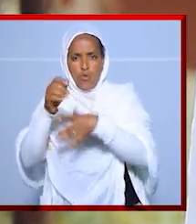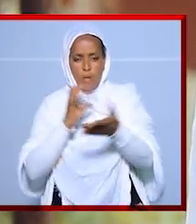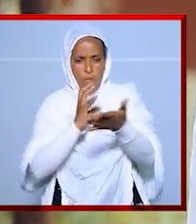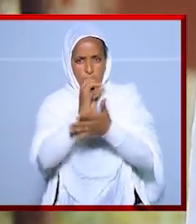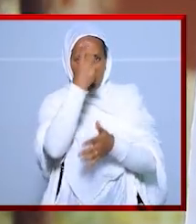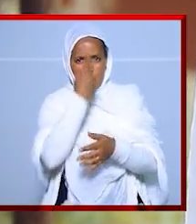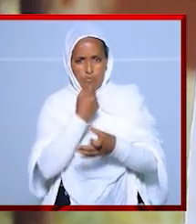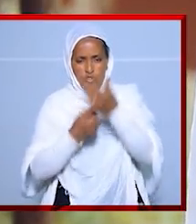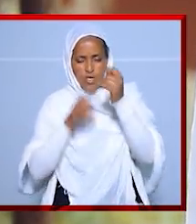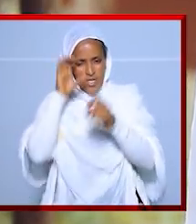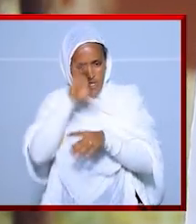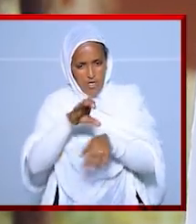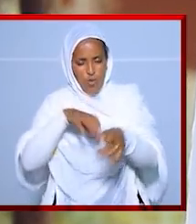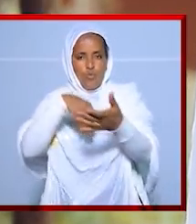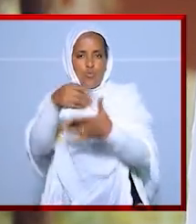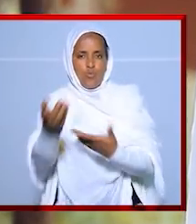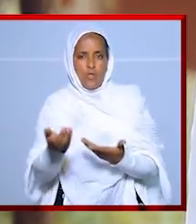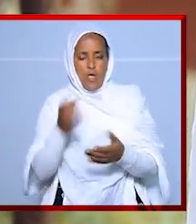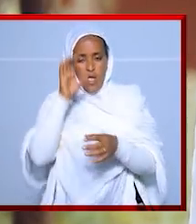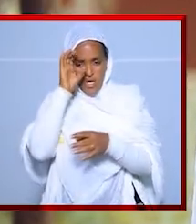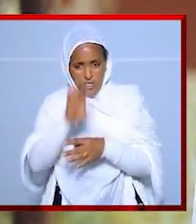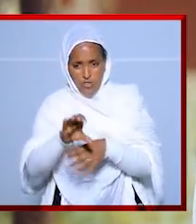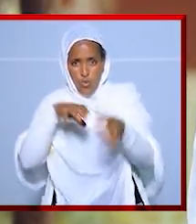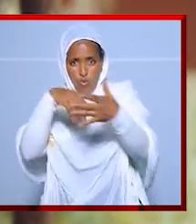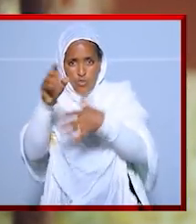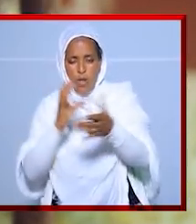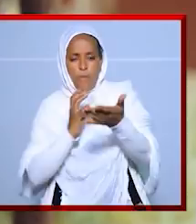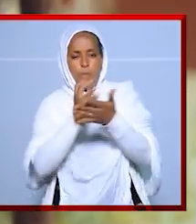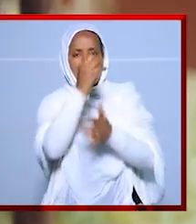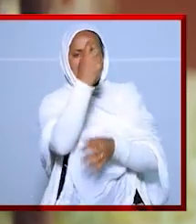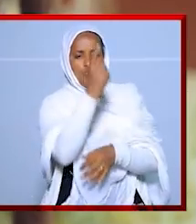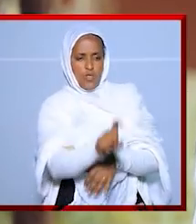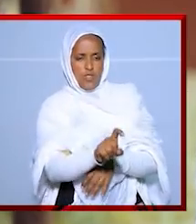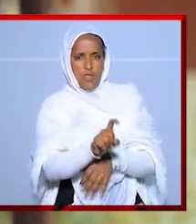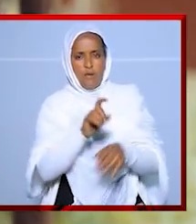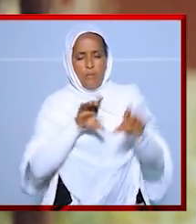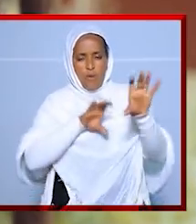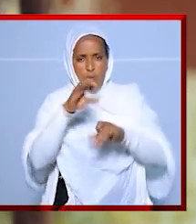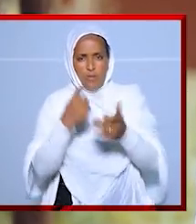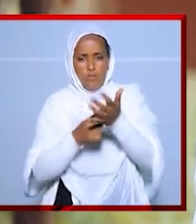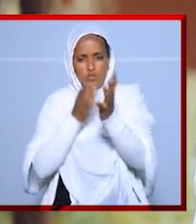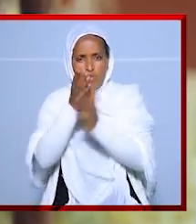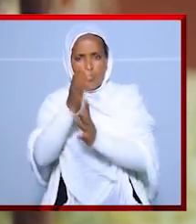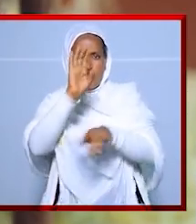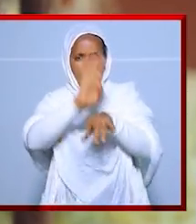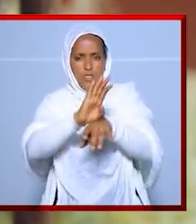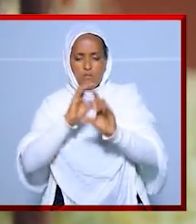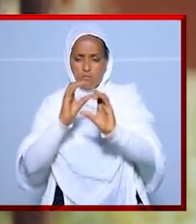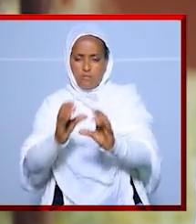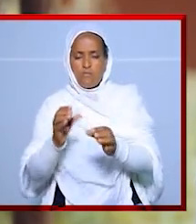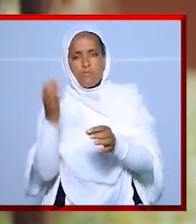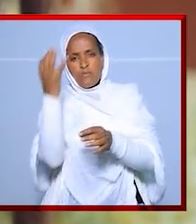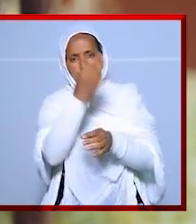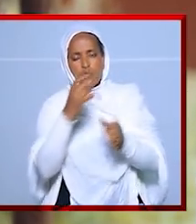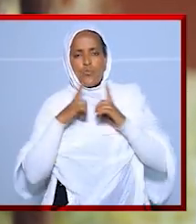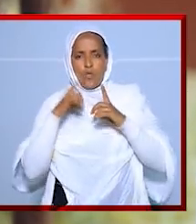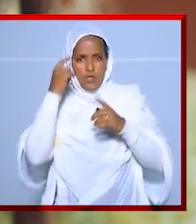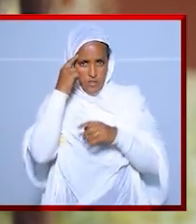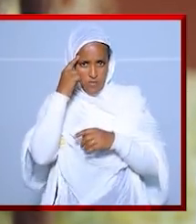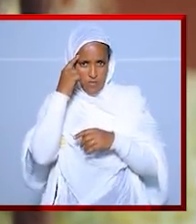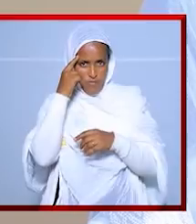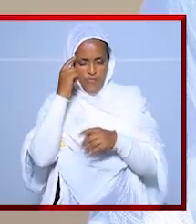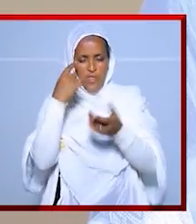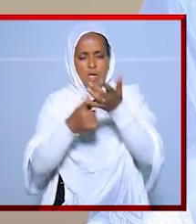እንዲወጣ መብቱን መጠየቅ ብቻ ያዘው ግዴታውን እንዲወጣ ግዴታውን እየተወጣ መብቱን እንዲጠይቅ በማድረግ በዚህ እኩል ቤተክርስቲያን ስታስተምር ስትሰብክ ኖራለች